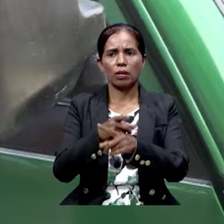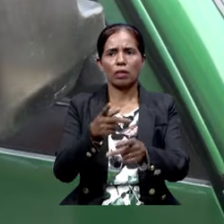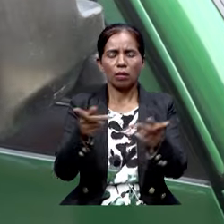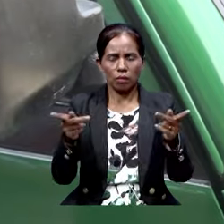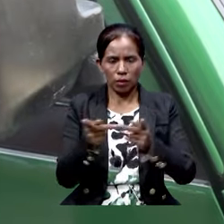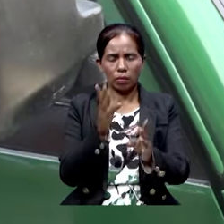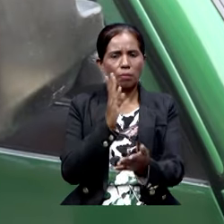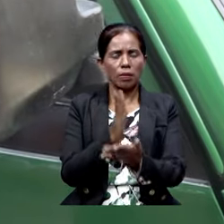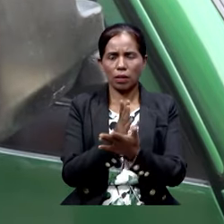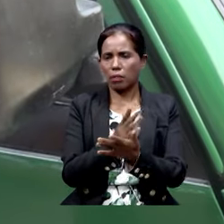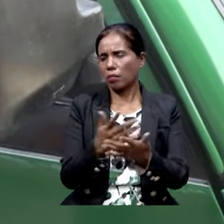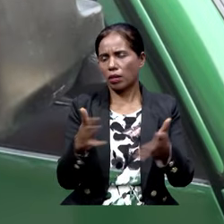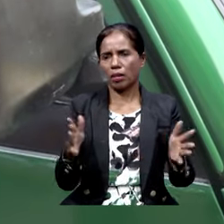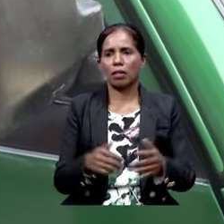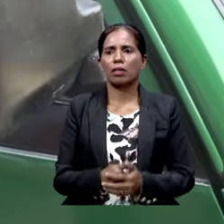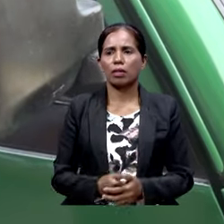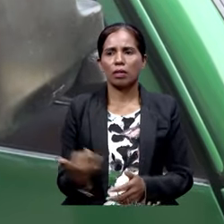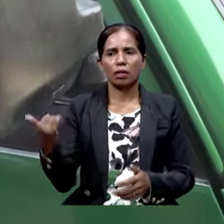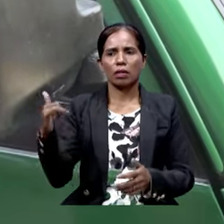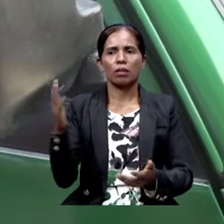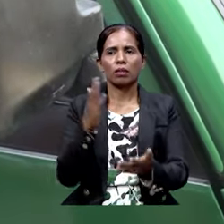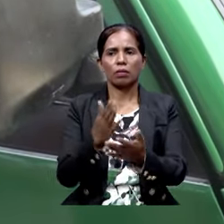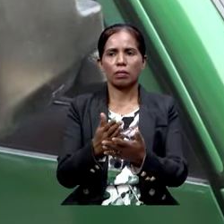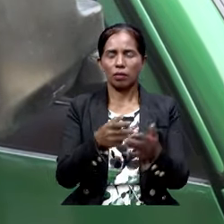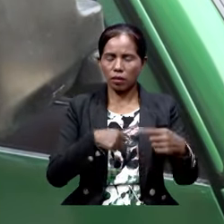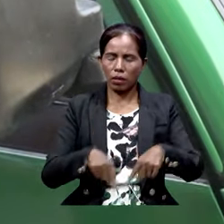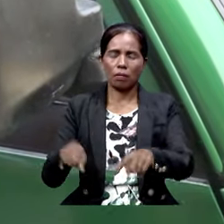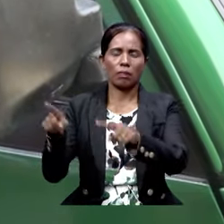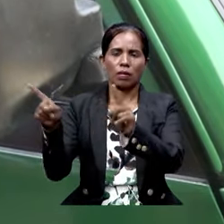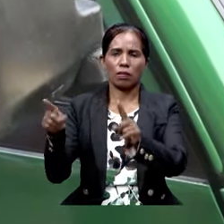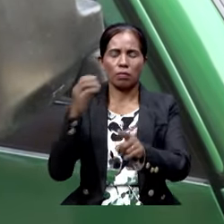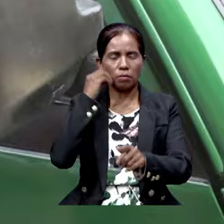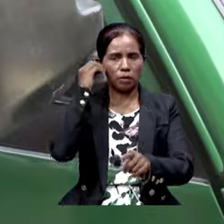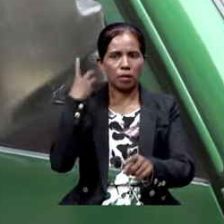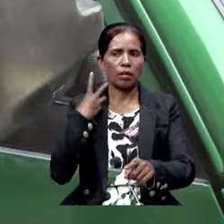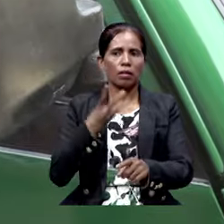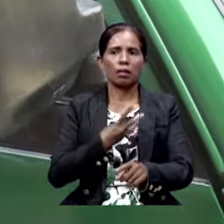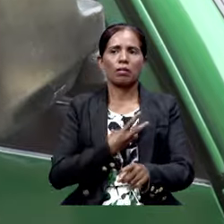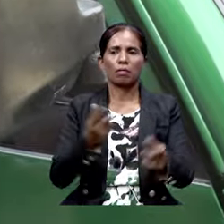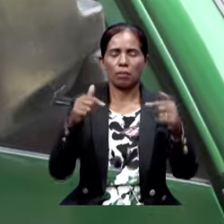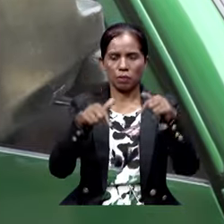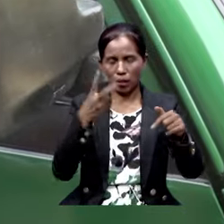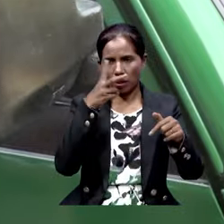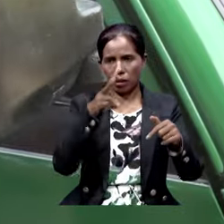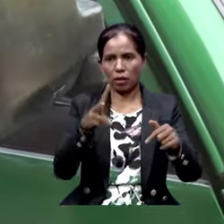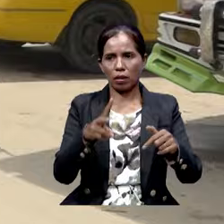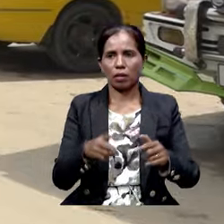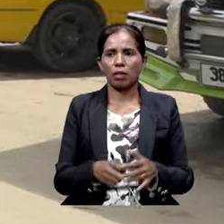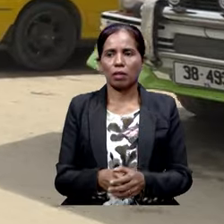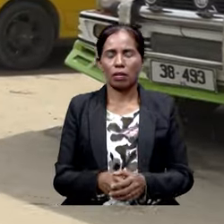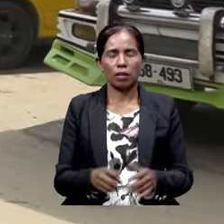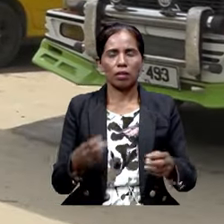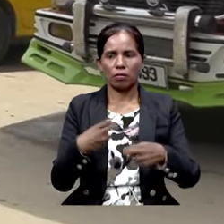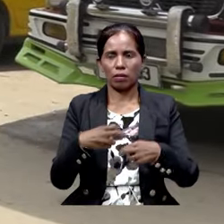malaya ne ma bal dia kira sa toto langsung luar liu kira luar liu kira. Entah, amin sa, mai ferida amin ada malu penumpang sinta